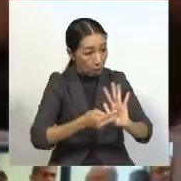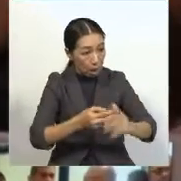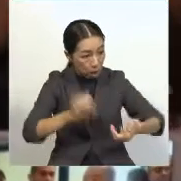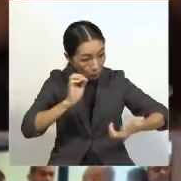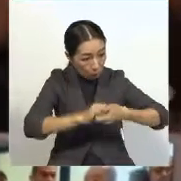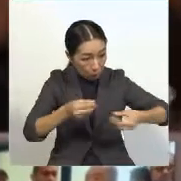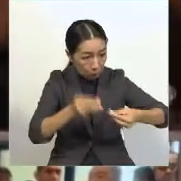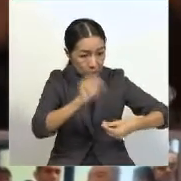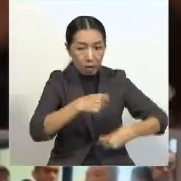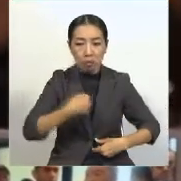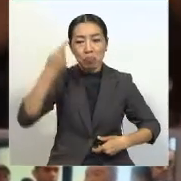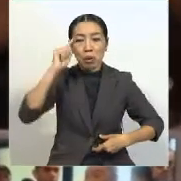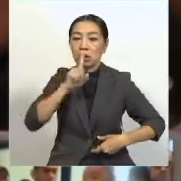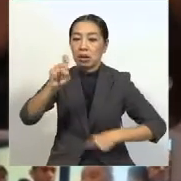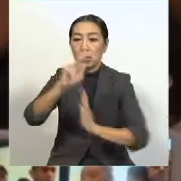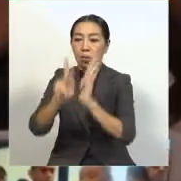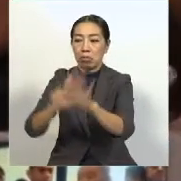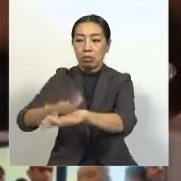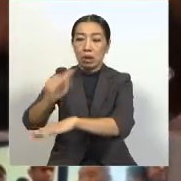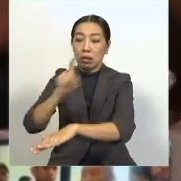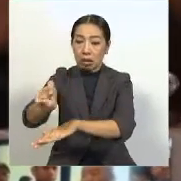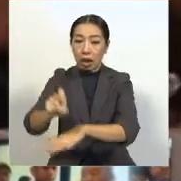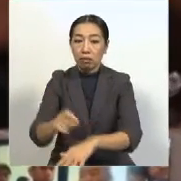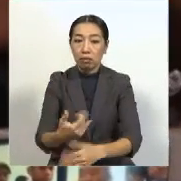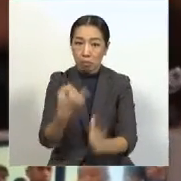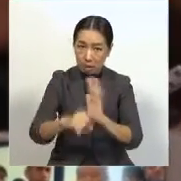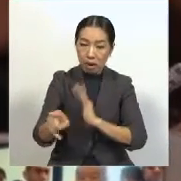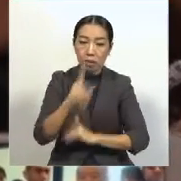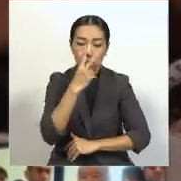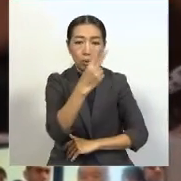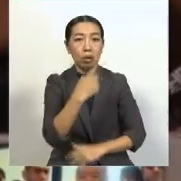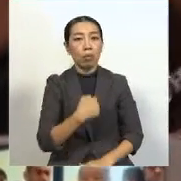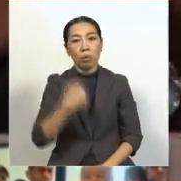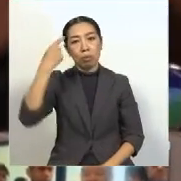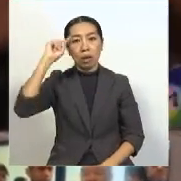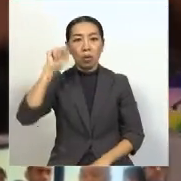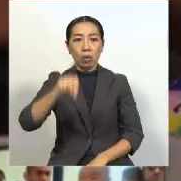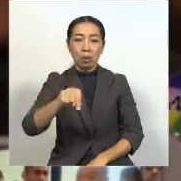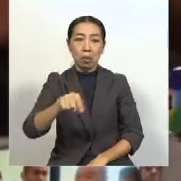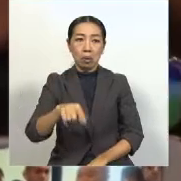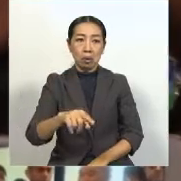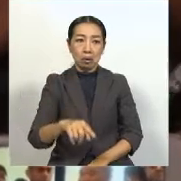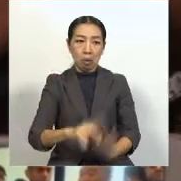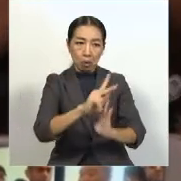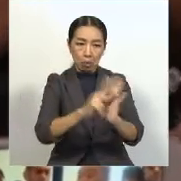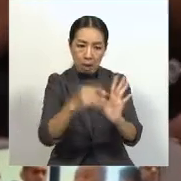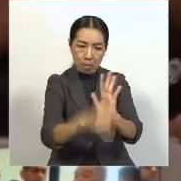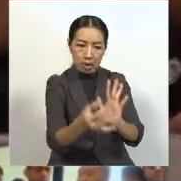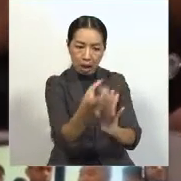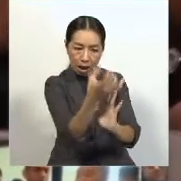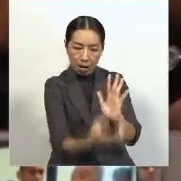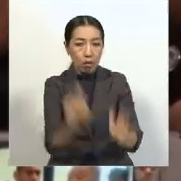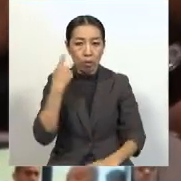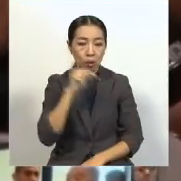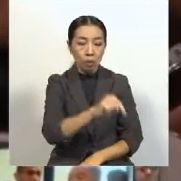ดูแล้วว่าผิดอ่ะนะ ผิดเฉพาะที่นี่ใช่ไหมถ้าดูแล้ว ก็ไม่ยังไม่รู้ว่าเขาผิดข้อหาอะไรกันนะเขา